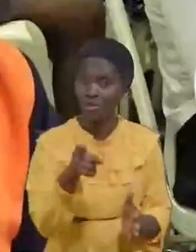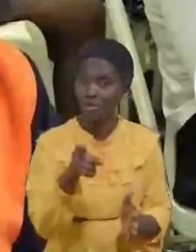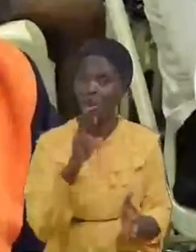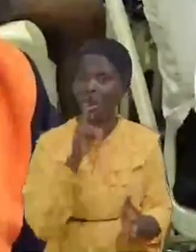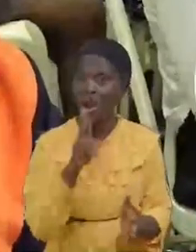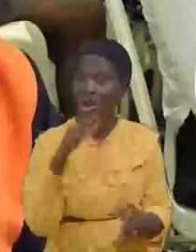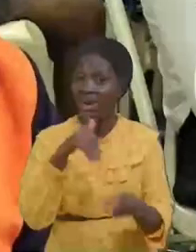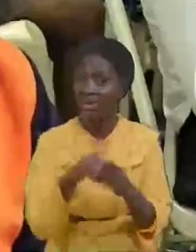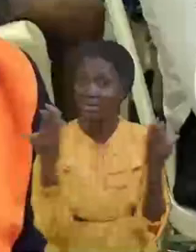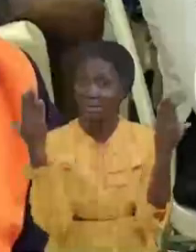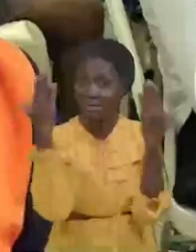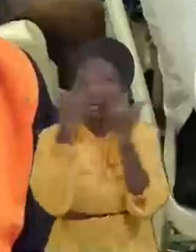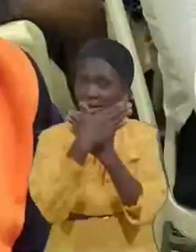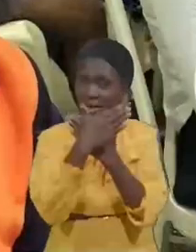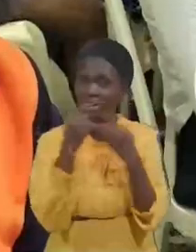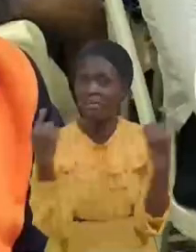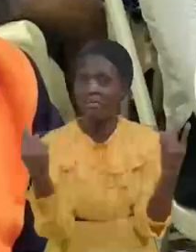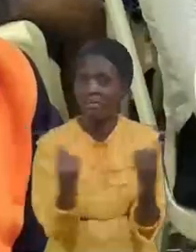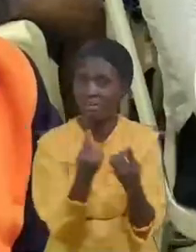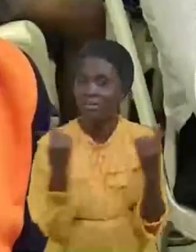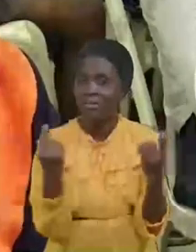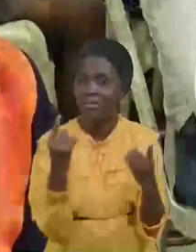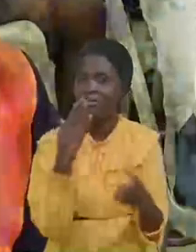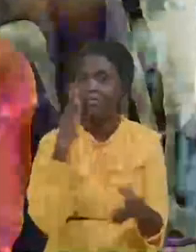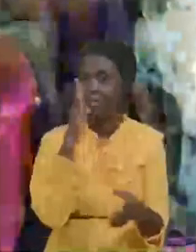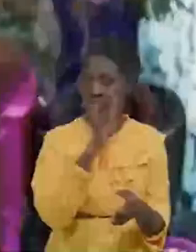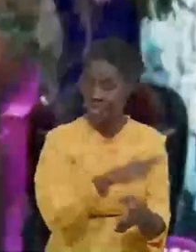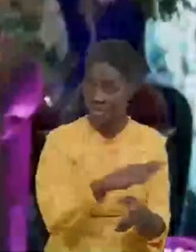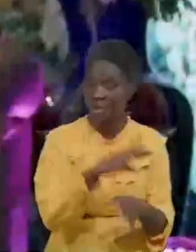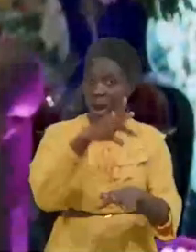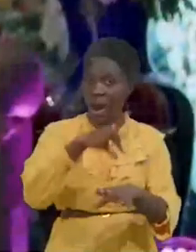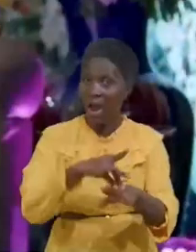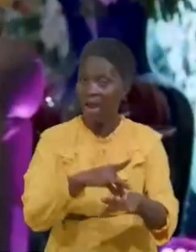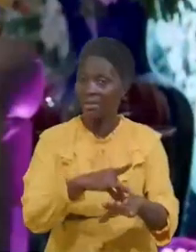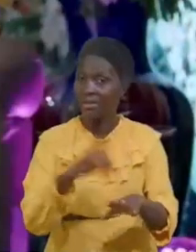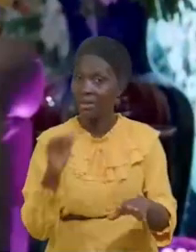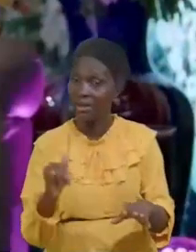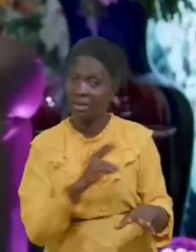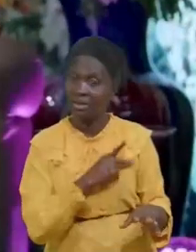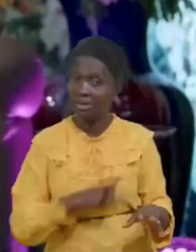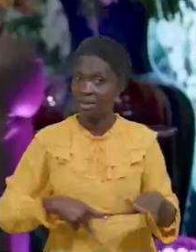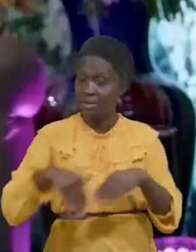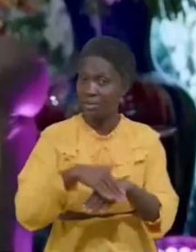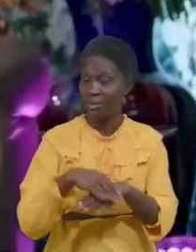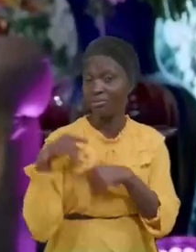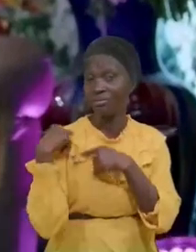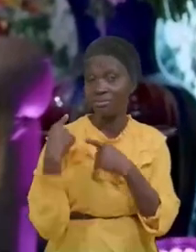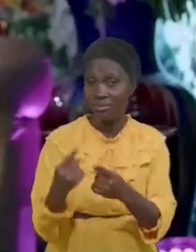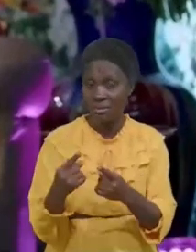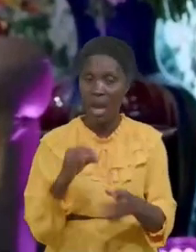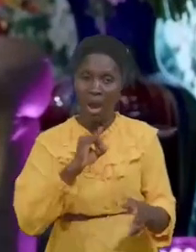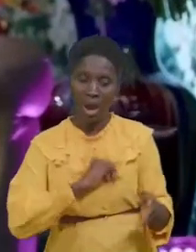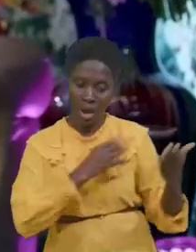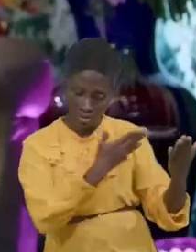je veux vous conduire, je vais vous présenter la faveur de Dieu. Vous étiez dans les ténèbres de méchanceté et je